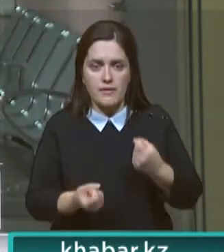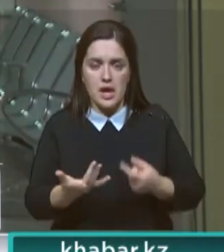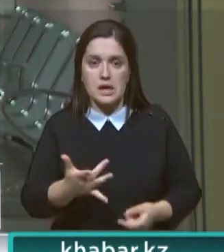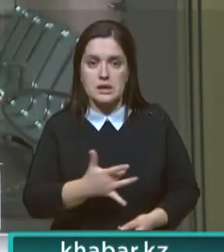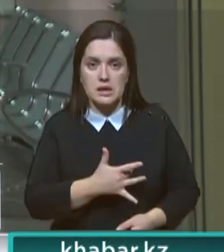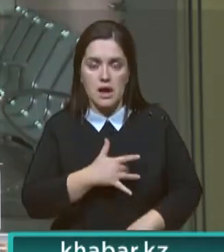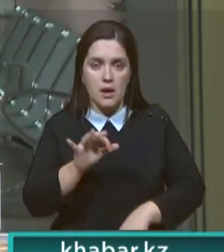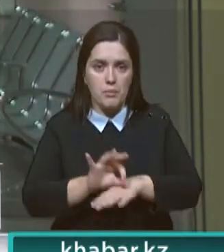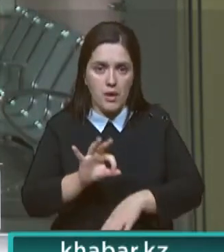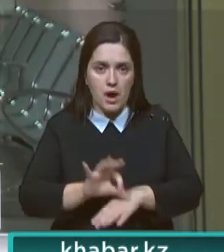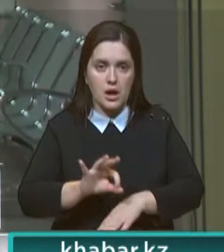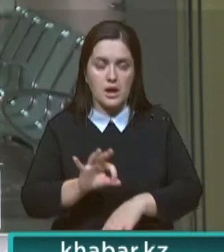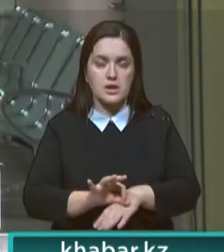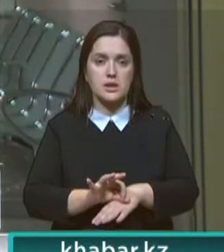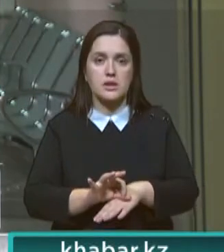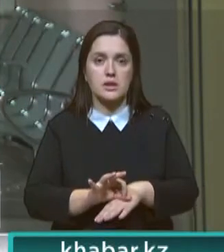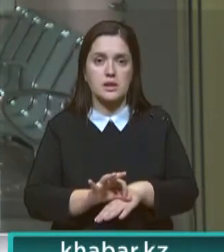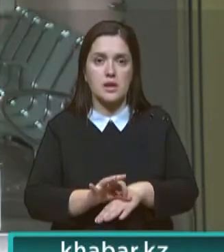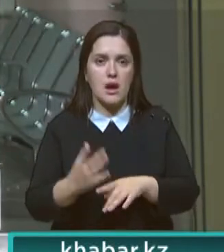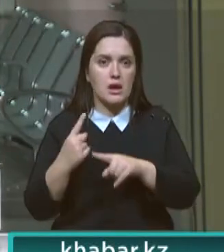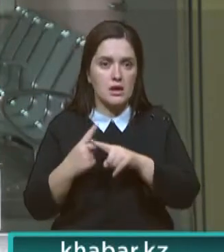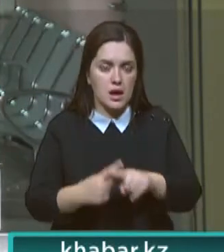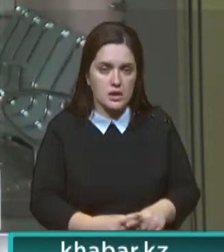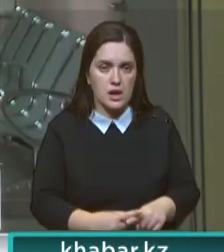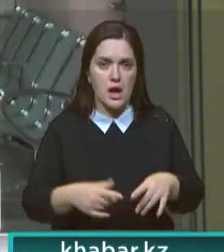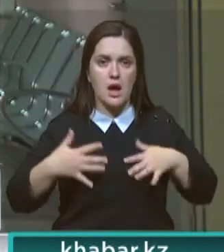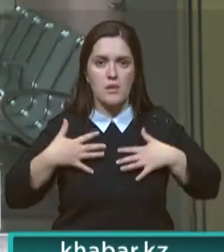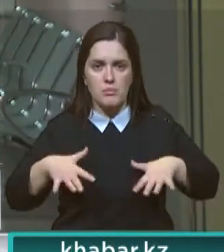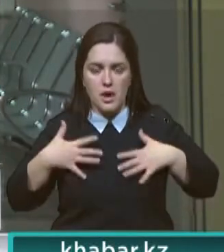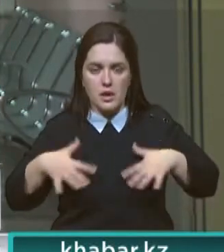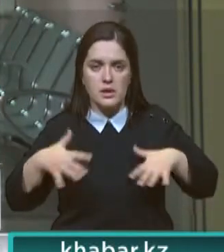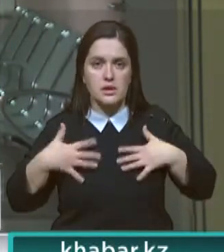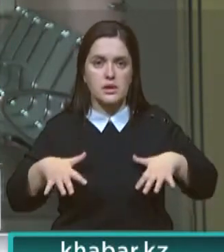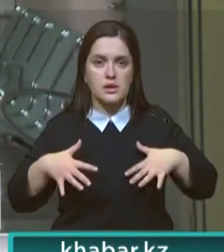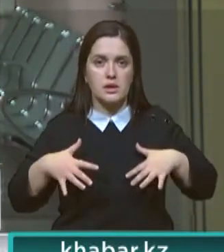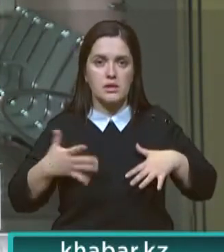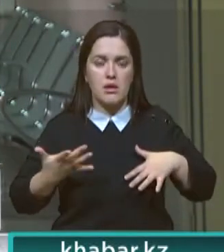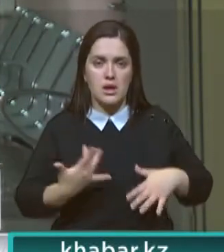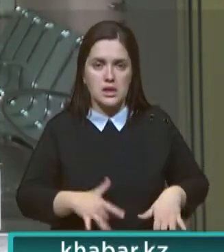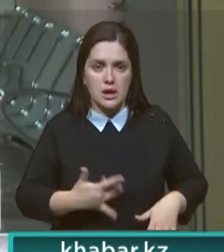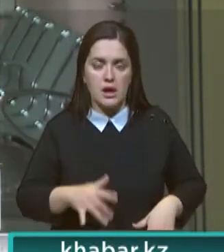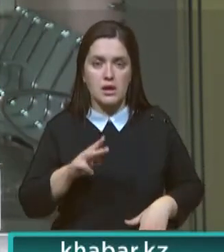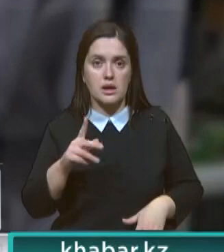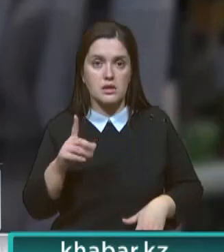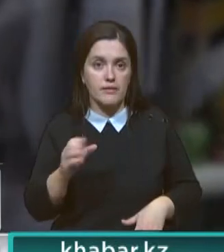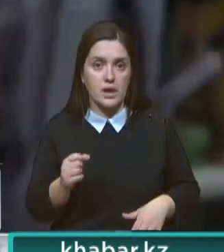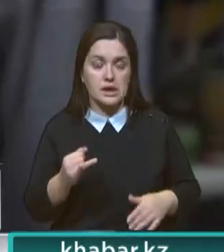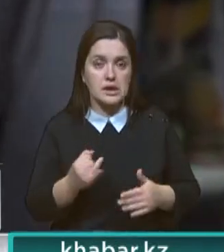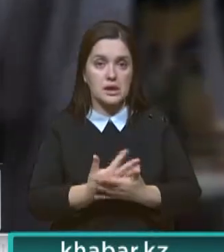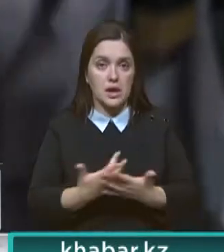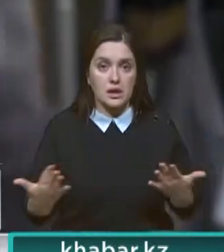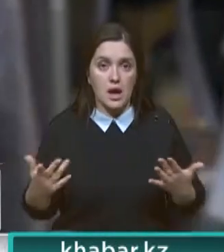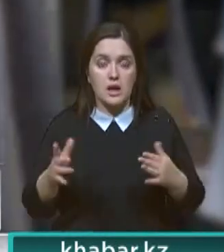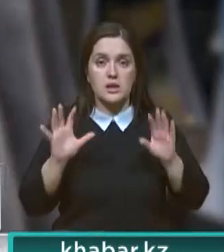стенокардия, ишемическая болезнь сердца, хроническое обструктивное заболевание легких, гастриты, язвы и так далее, так далее. По